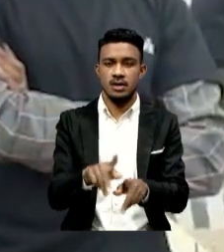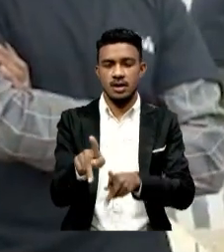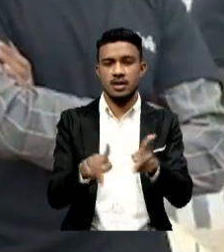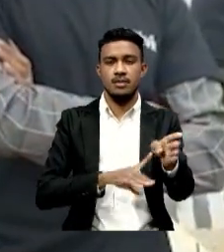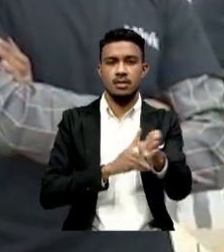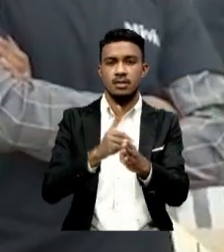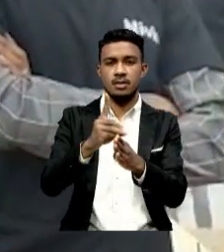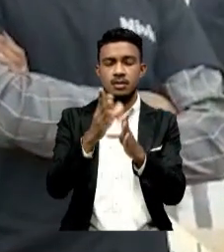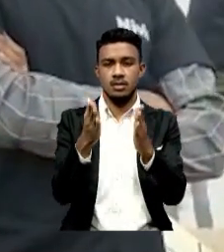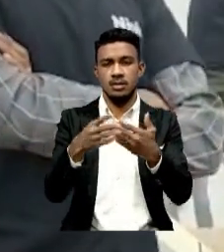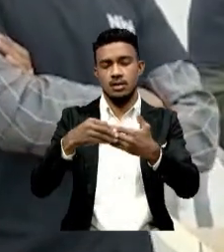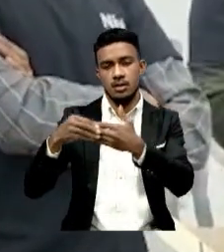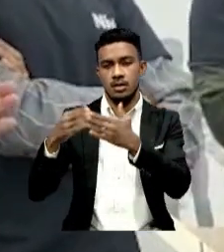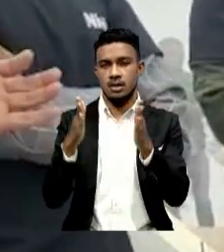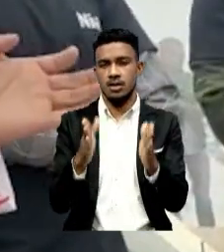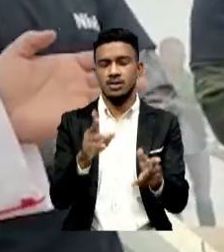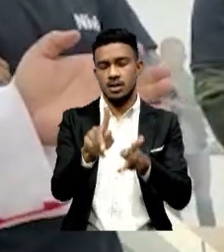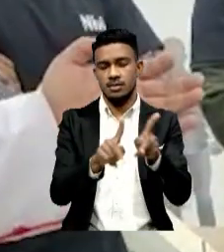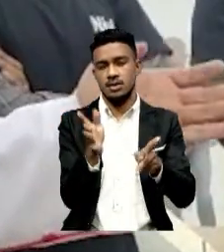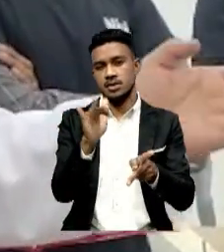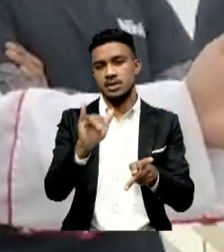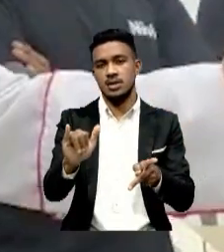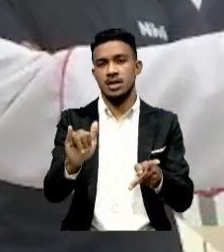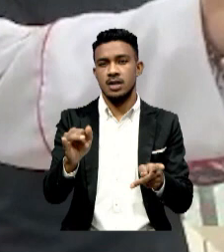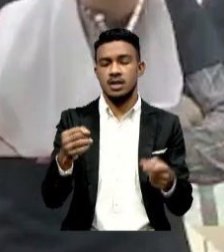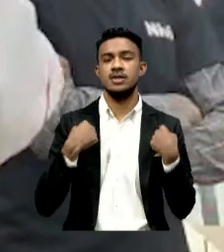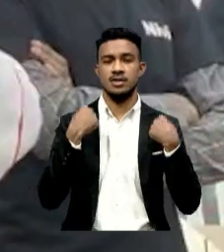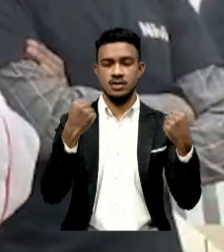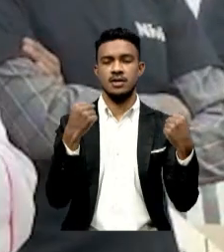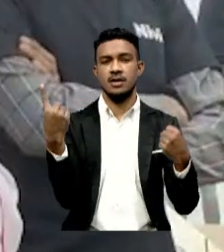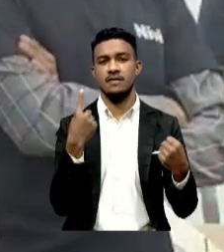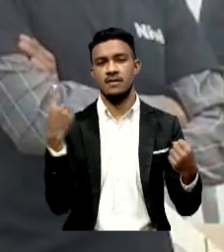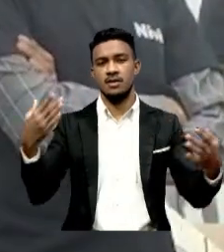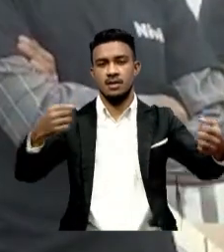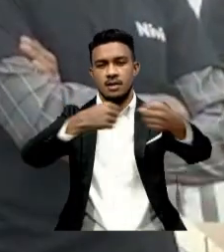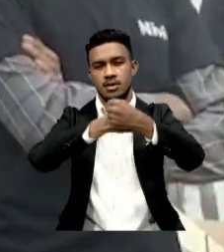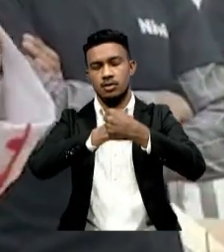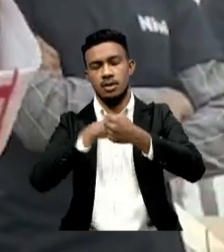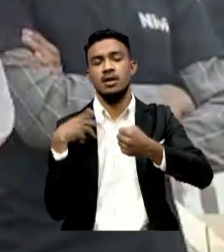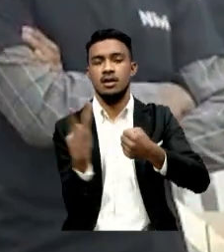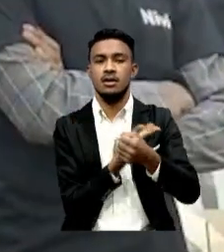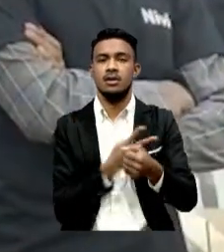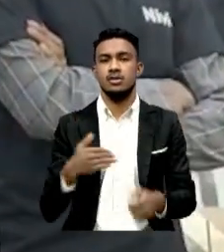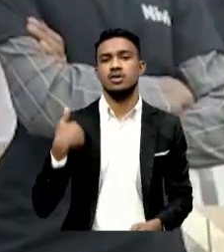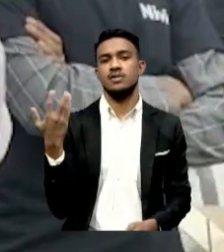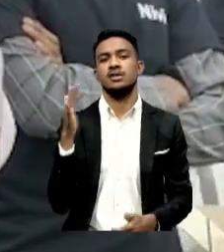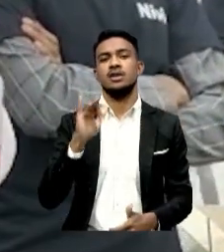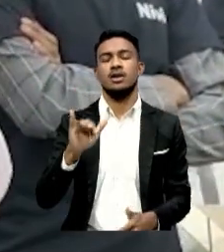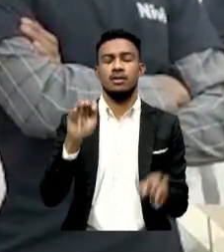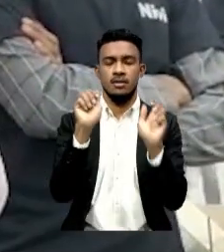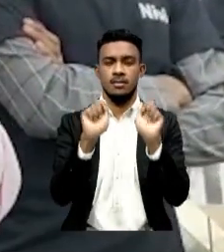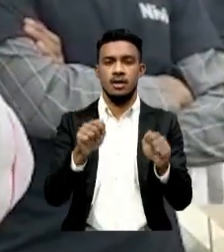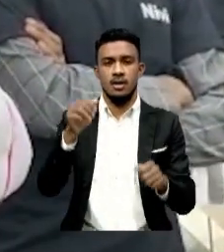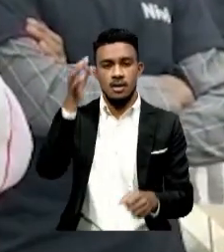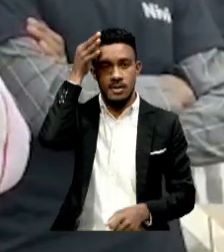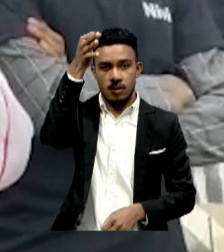liderança suka ba dirans komunidade sira, hakaza ambato hakuak, itane jovem sira, atu nunai tania. Bao e